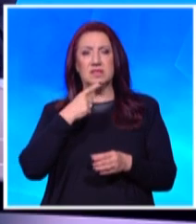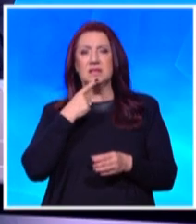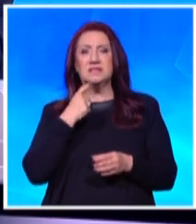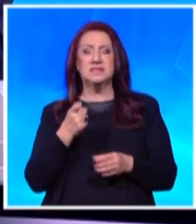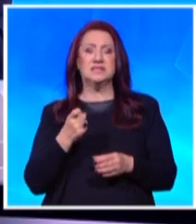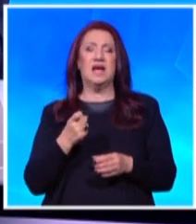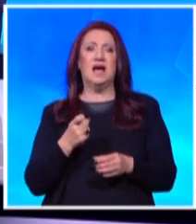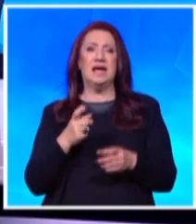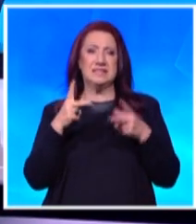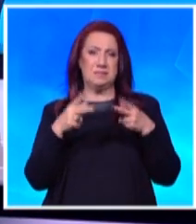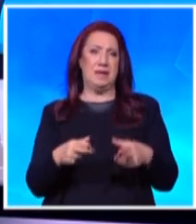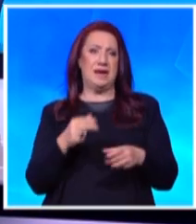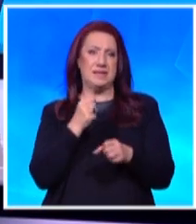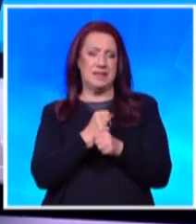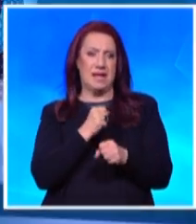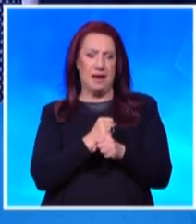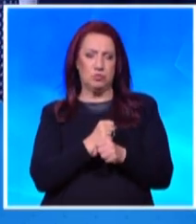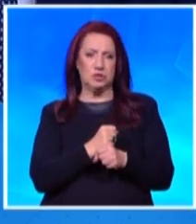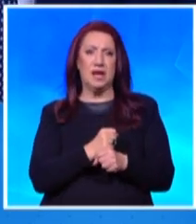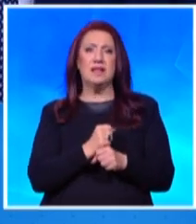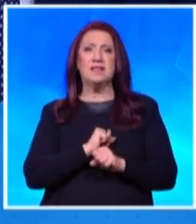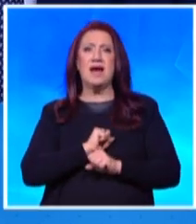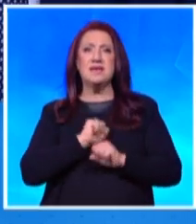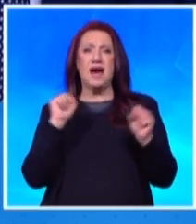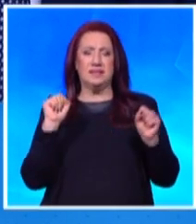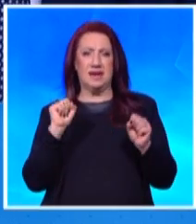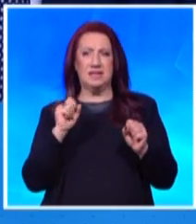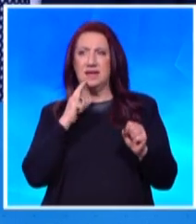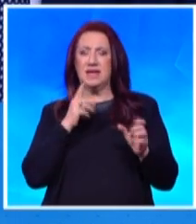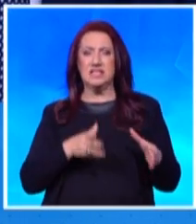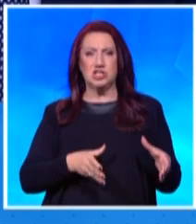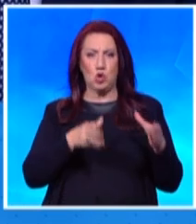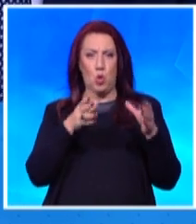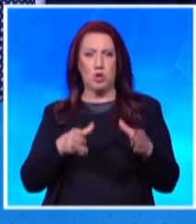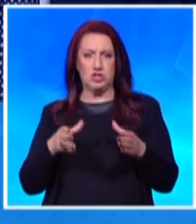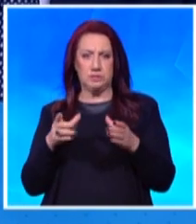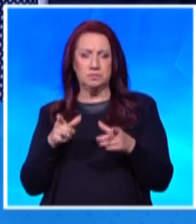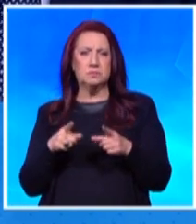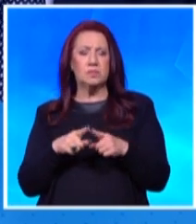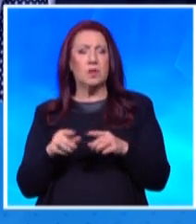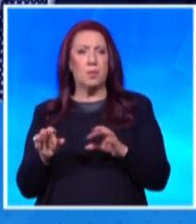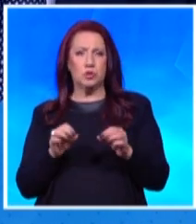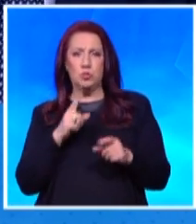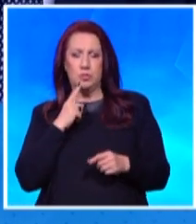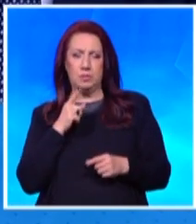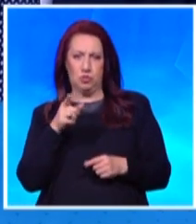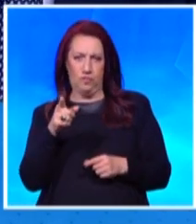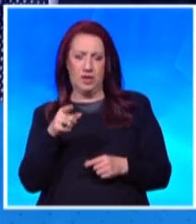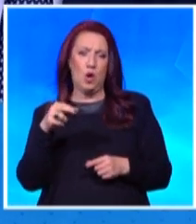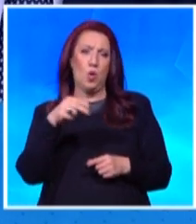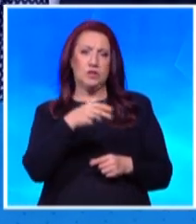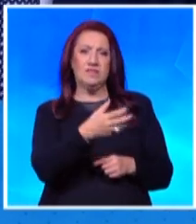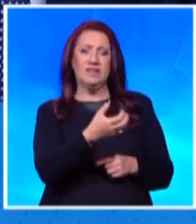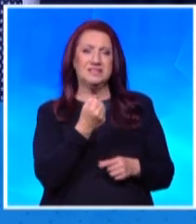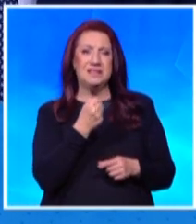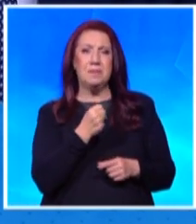ядрени съоръжения, на АЕЦ Козлодуй, в който също има доста парички. Това се научи да отидете да вземате касичката на детето ви, което 2-3 години